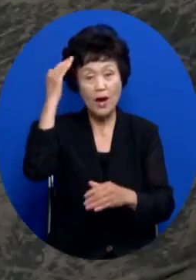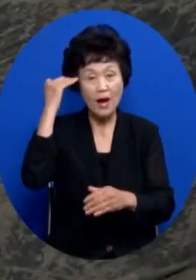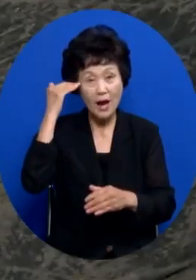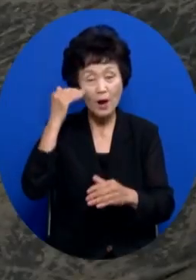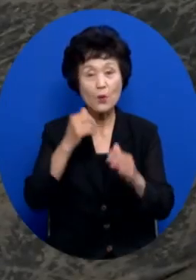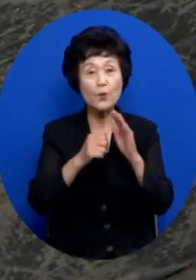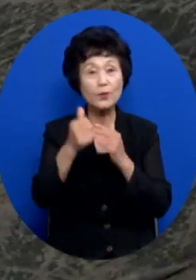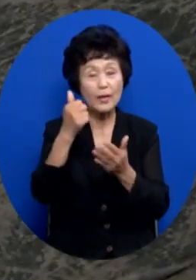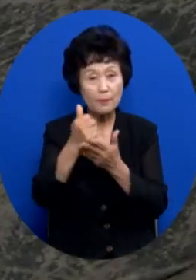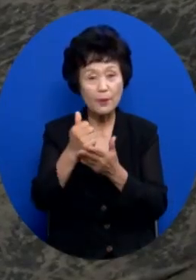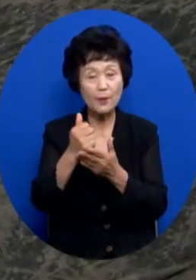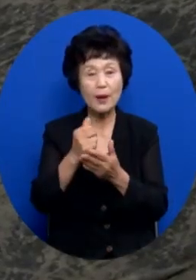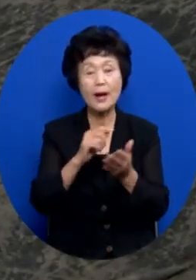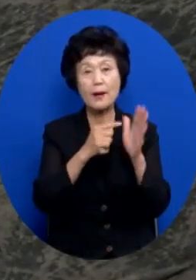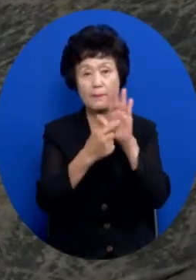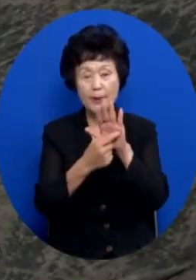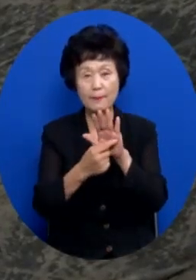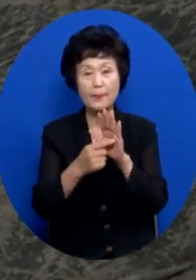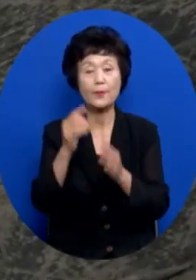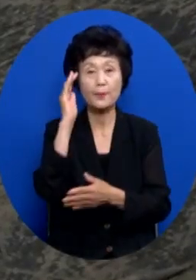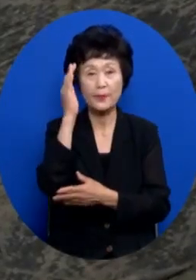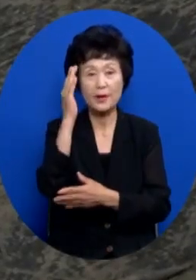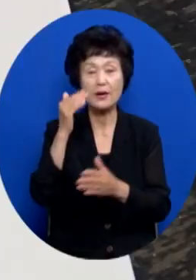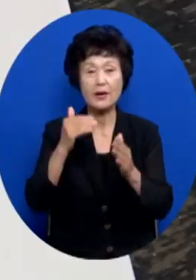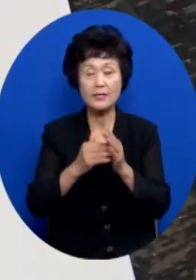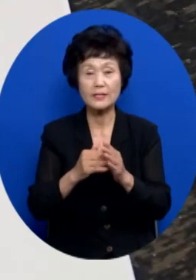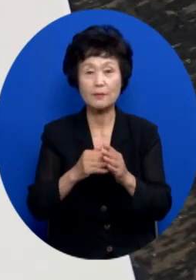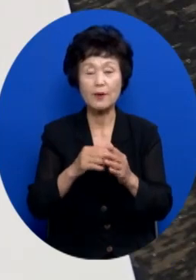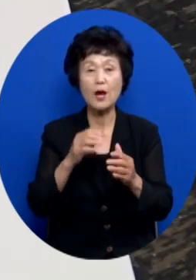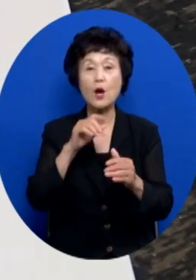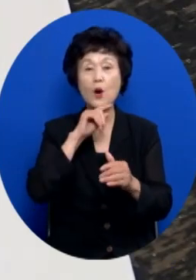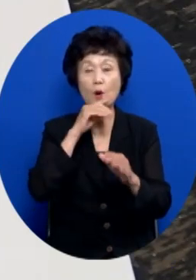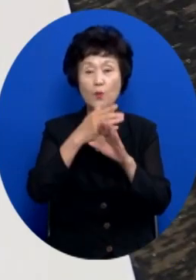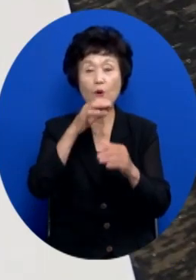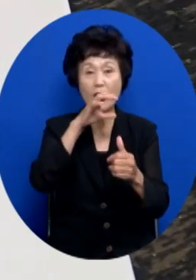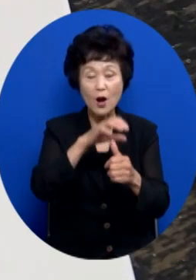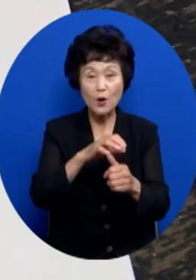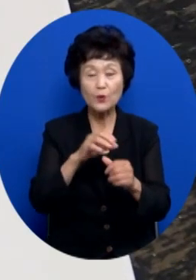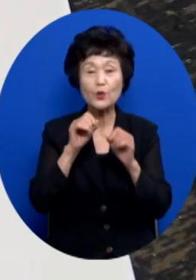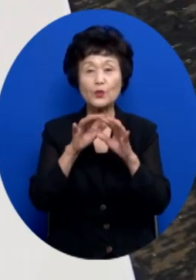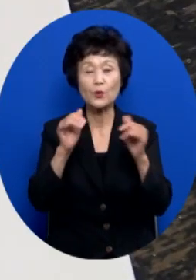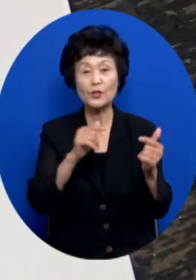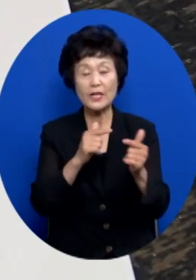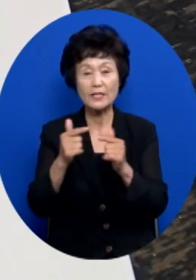허문영 대표가 주제 발제했으며 북한 억류 선교사의 현황과 과제 등을 논의했습니다.